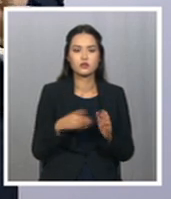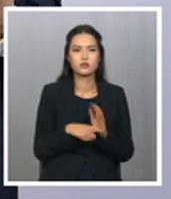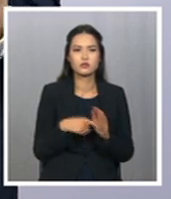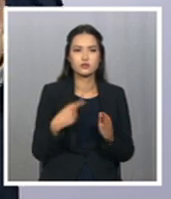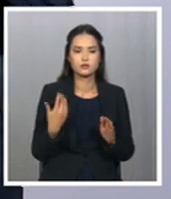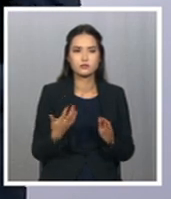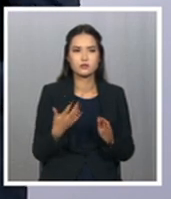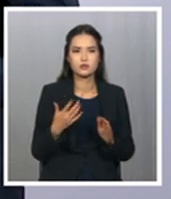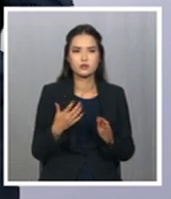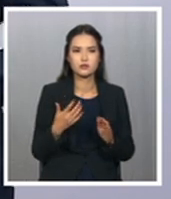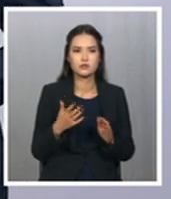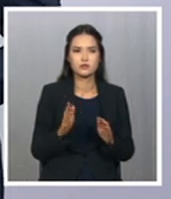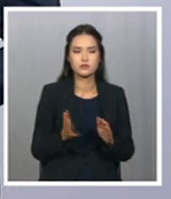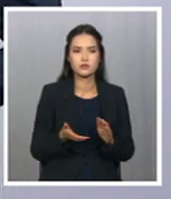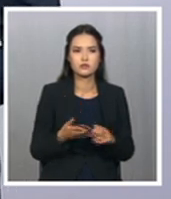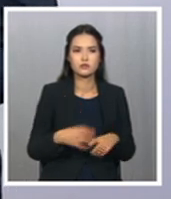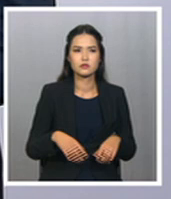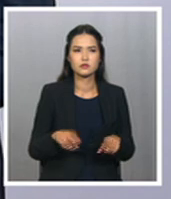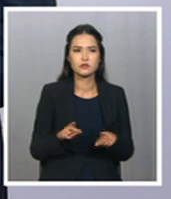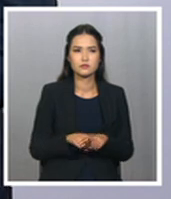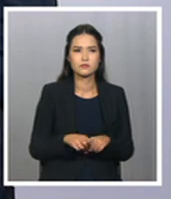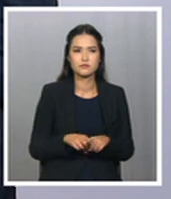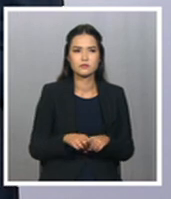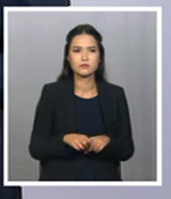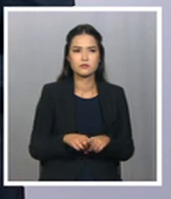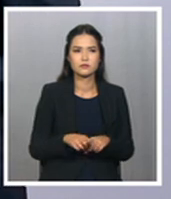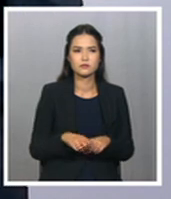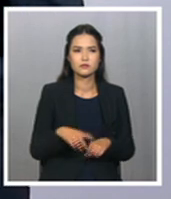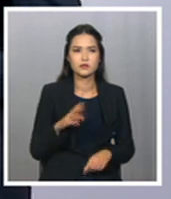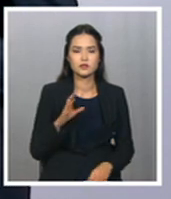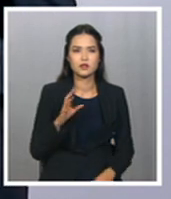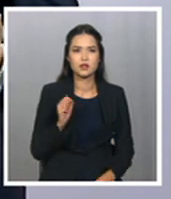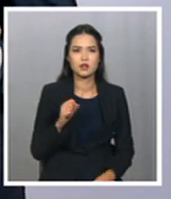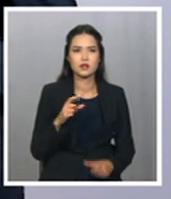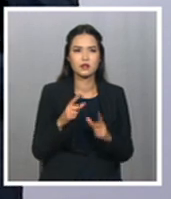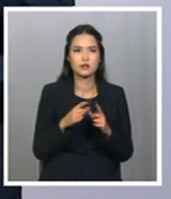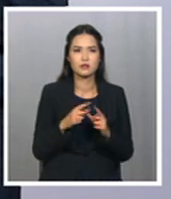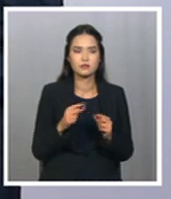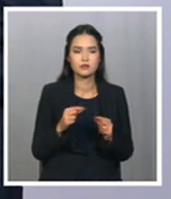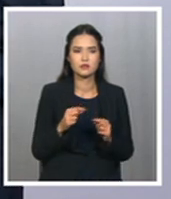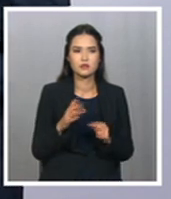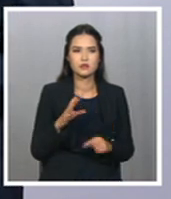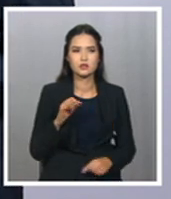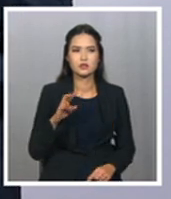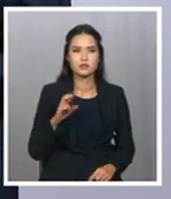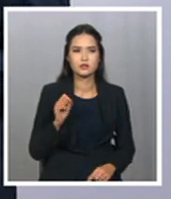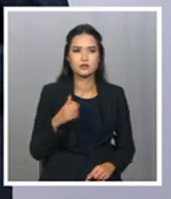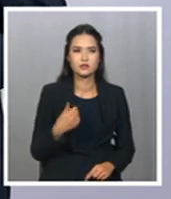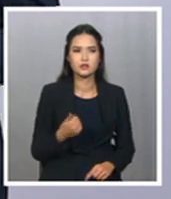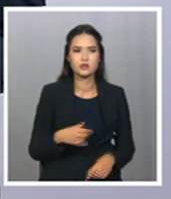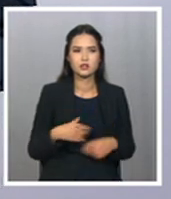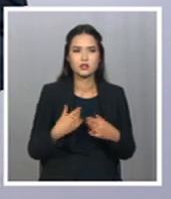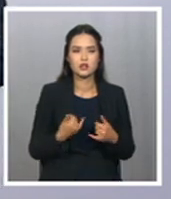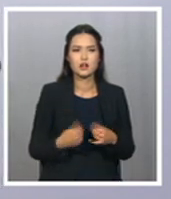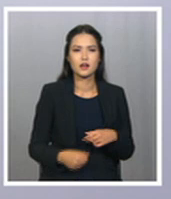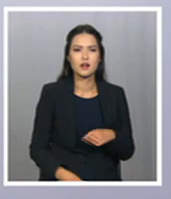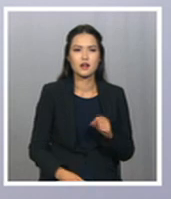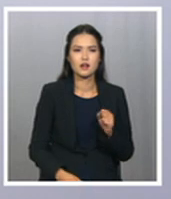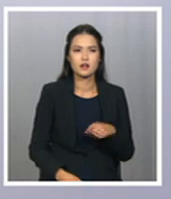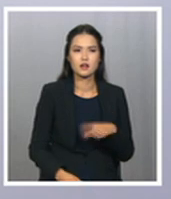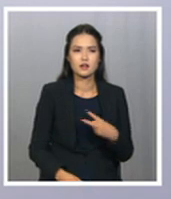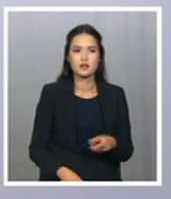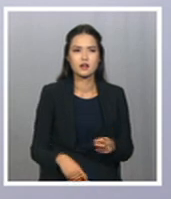немесе 10-тық бөлшектердің 0,06. Бұл А бұрышының синусы. Олай болса, Брадис кесесінен